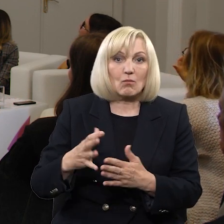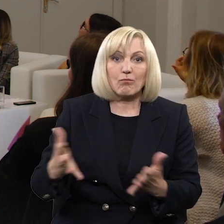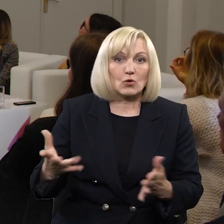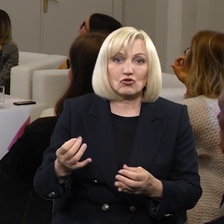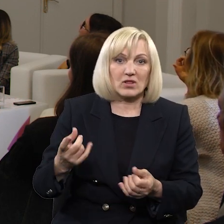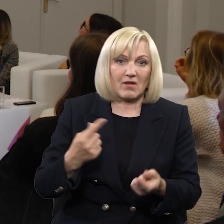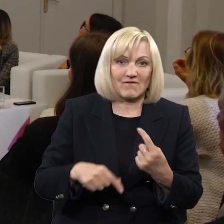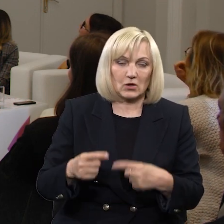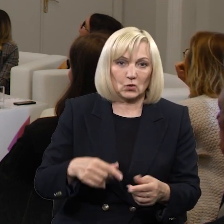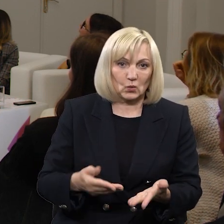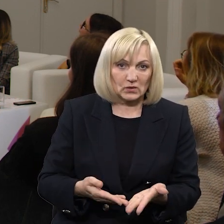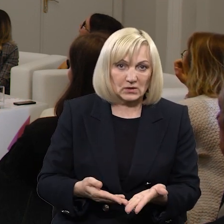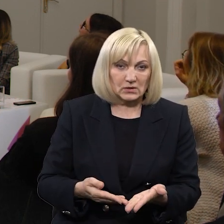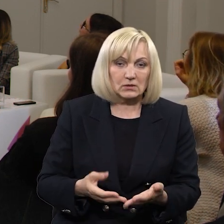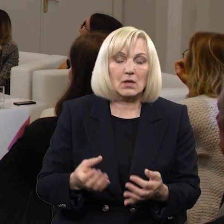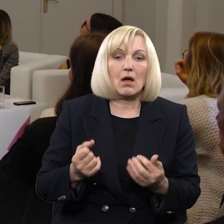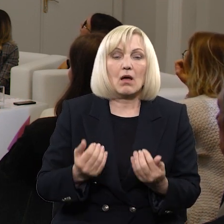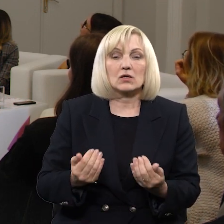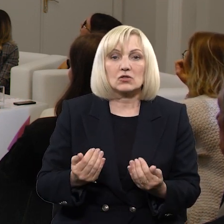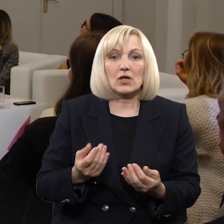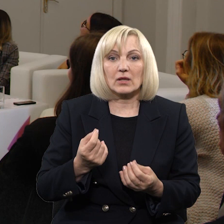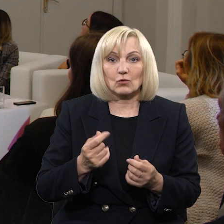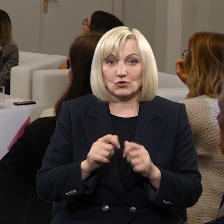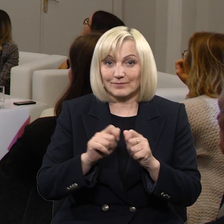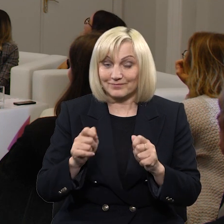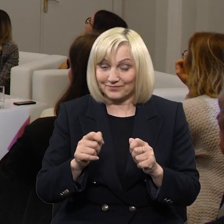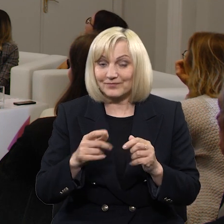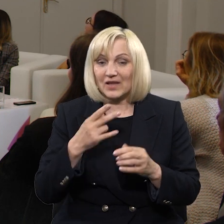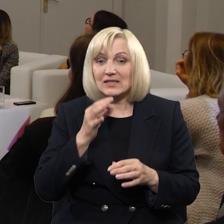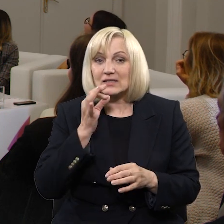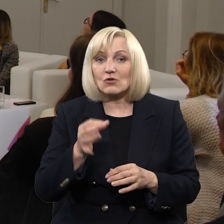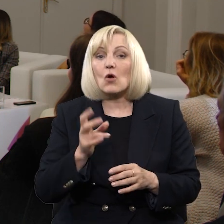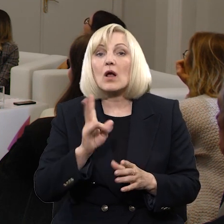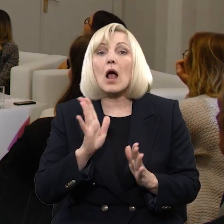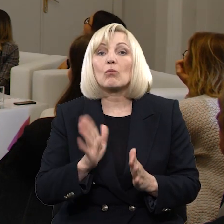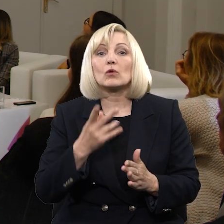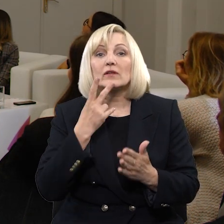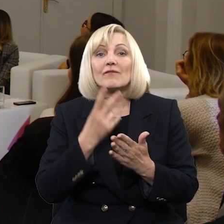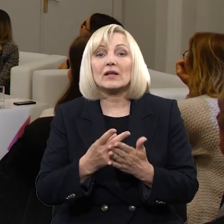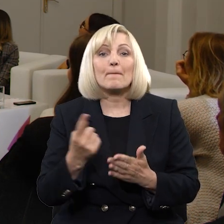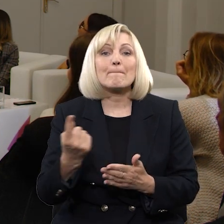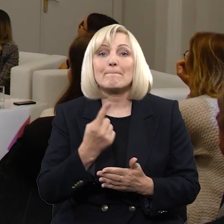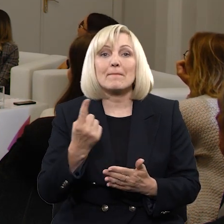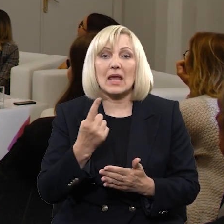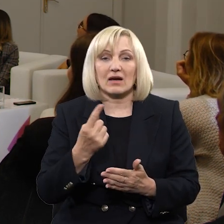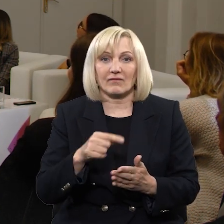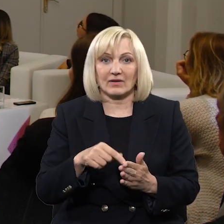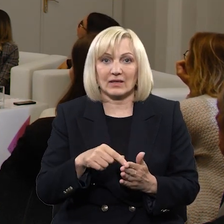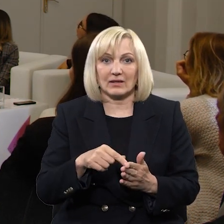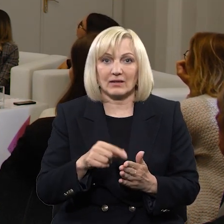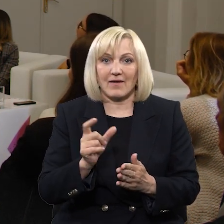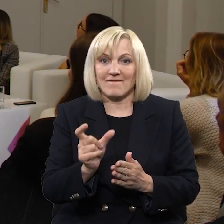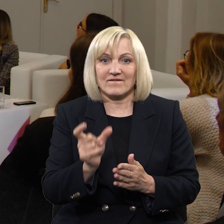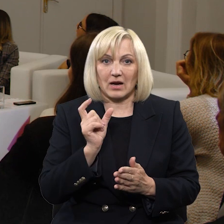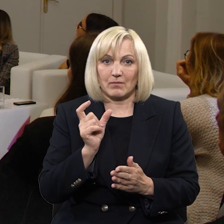в нее не вернулся сейчас немножко приоткрою завису и покажу как будет выглядеть первые маленькие